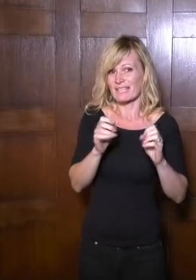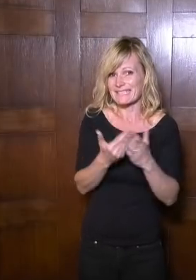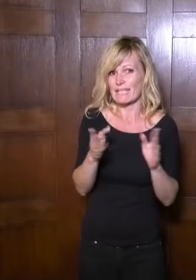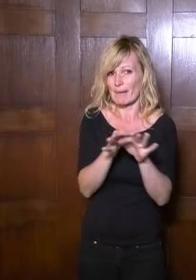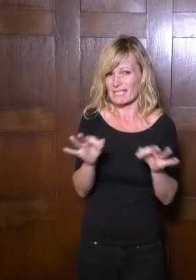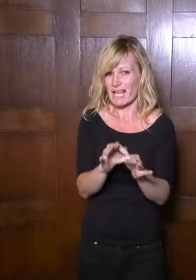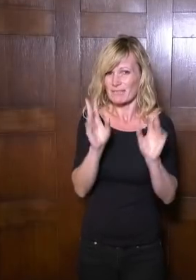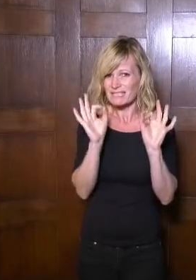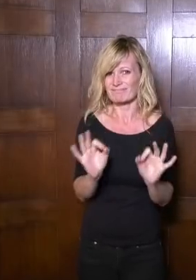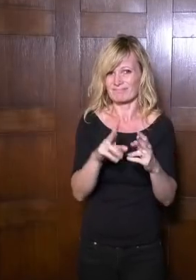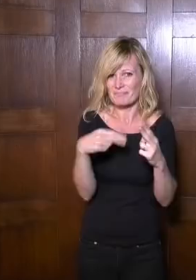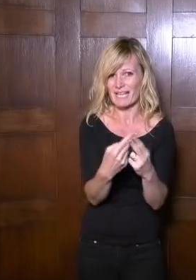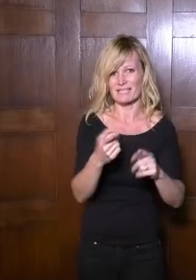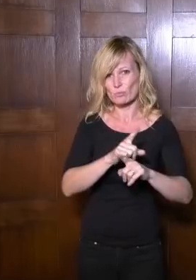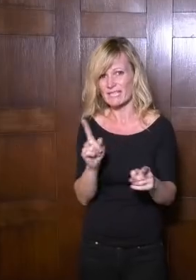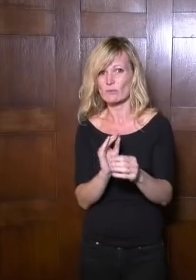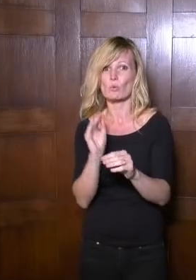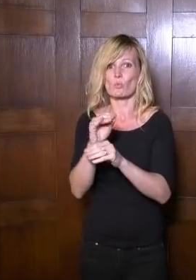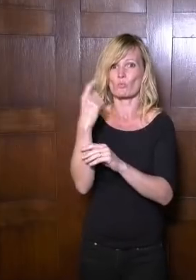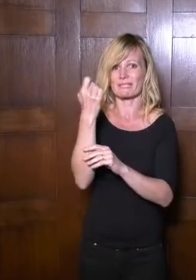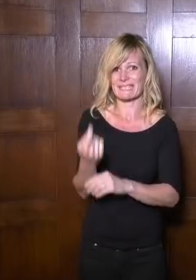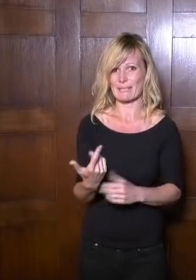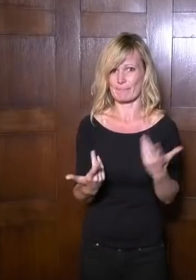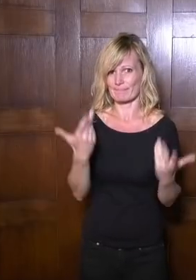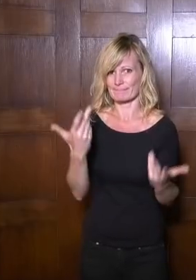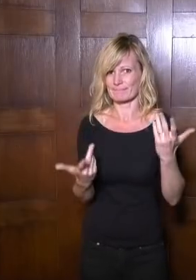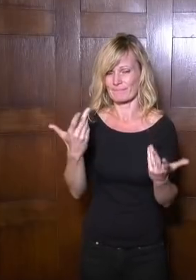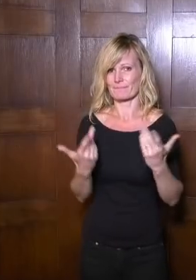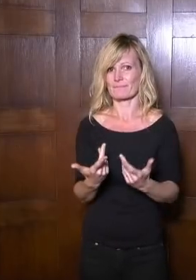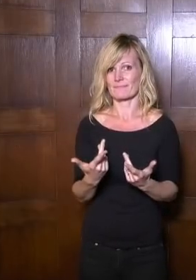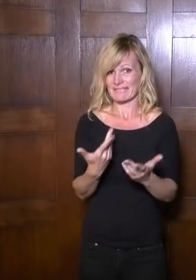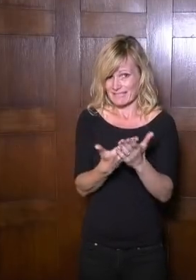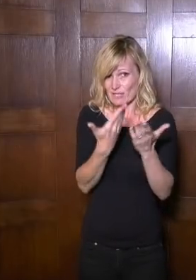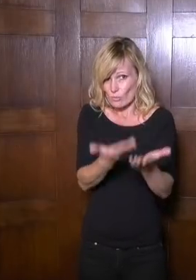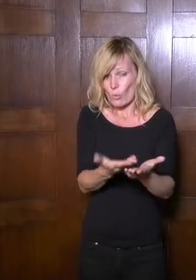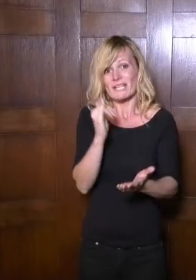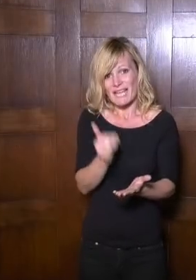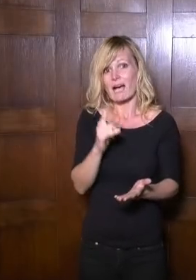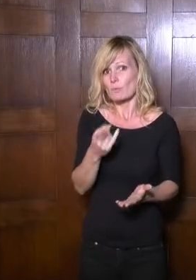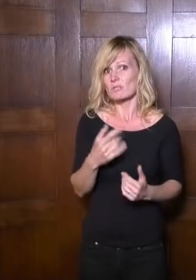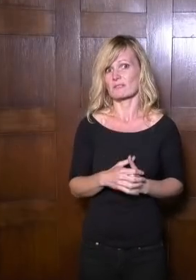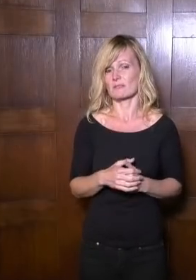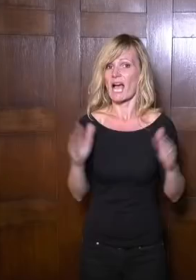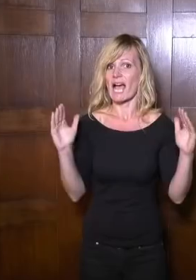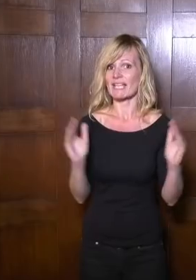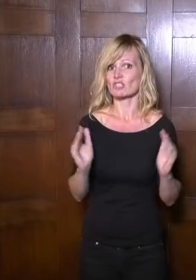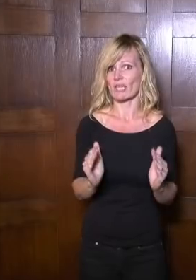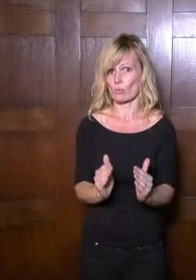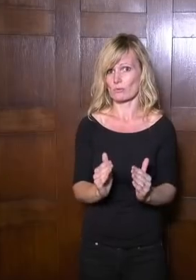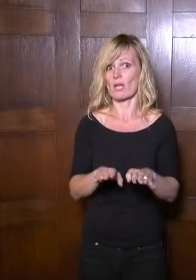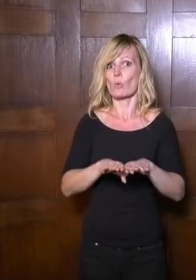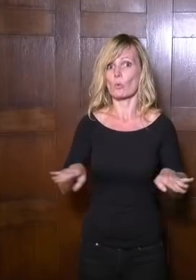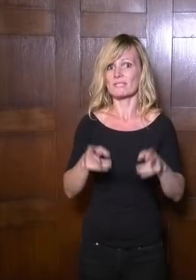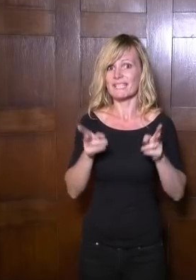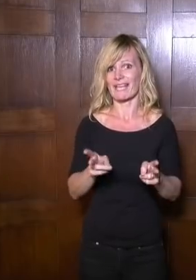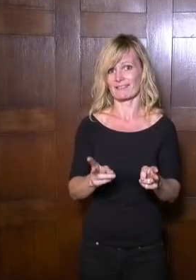an Regelungen treffen, ist das verhältnismäßig? Ja, es muss verhältnismäßig sein. Und gerade die Einschränkung der Grundrechte,